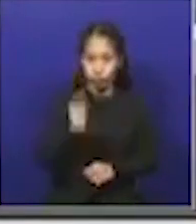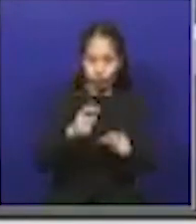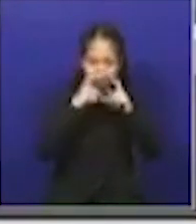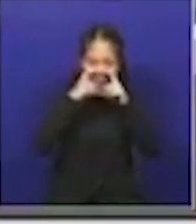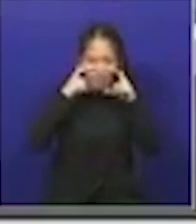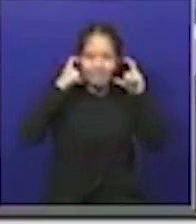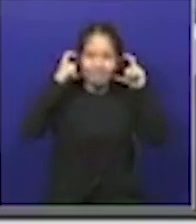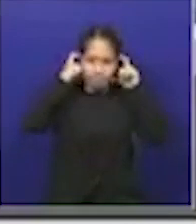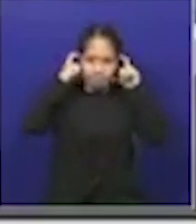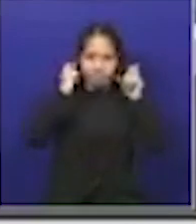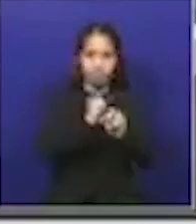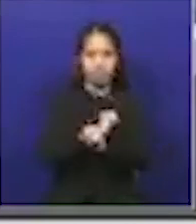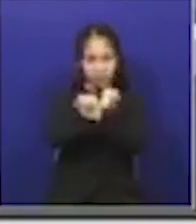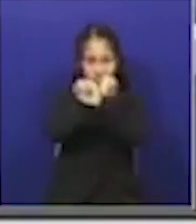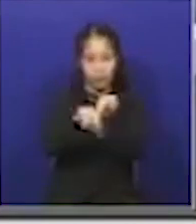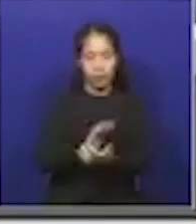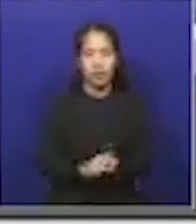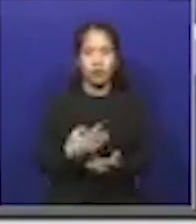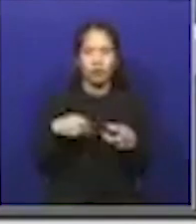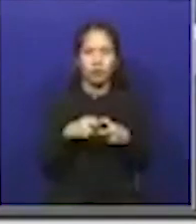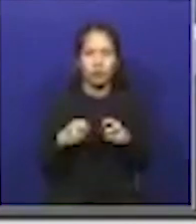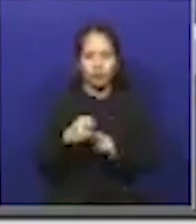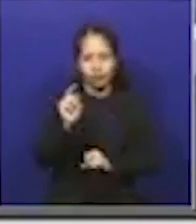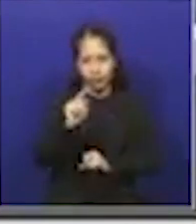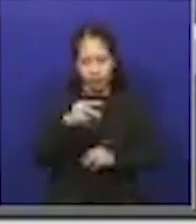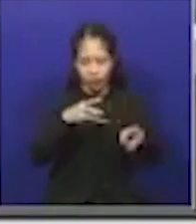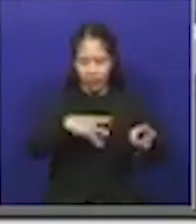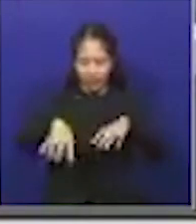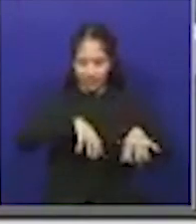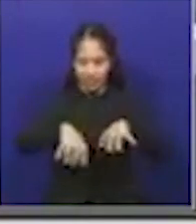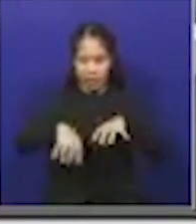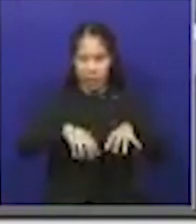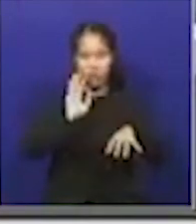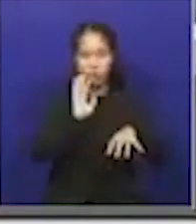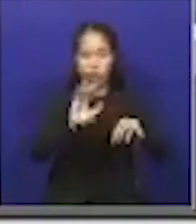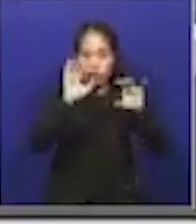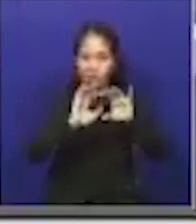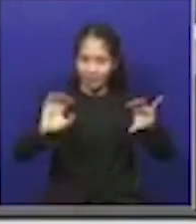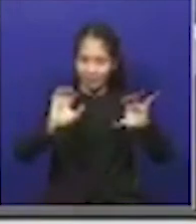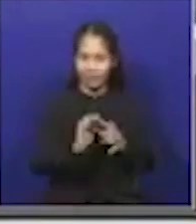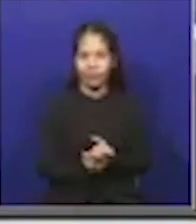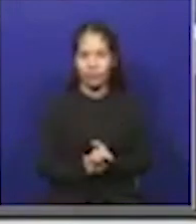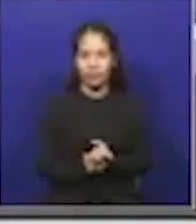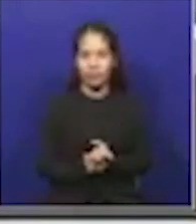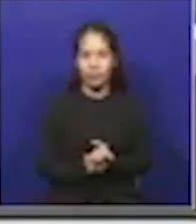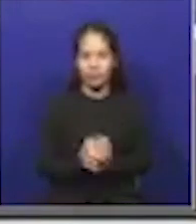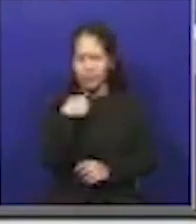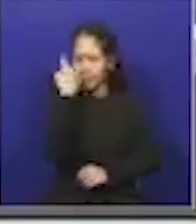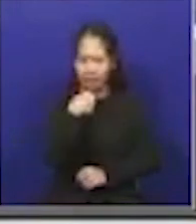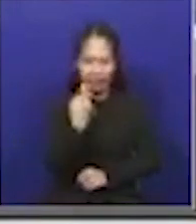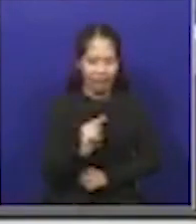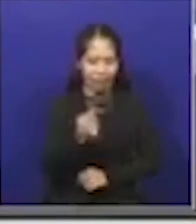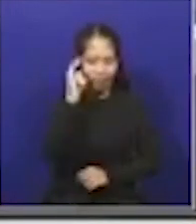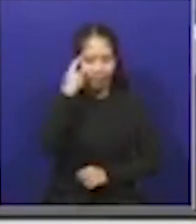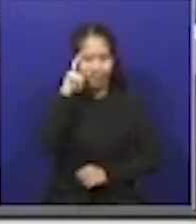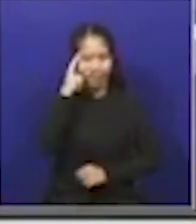ากก็เกิดปัญหาเรื่องการบริหารจัดการของรัฐบาลจะโดยใครก็แล้วแ